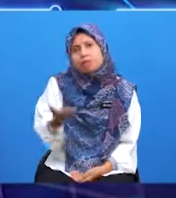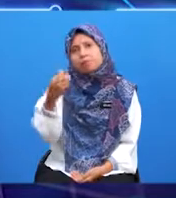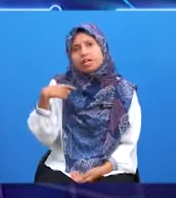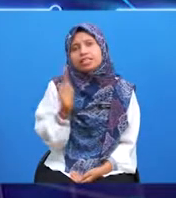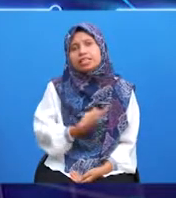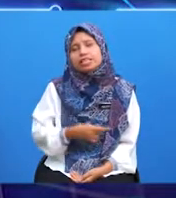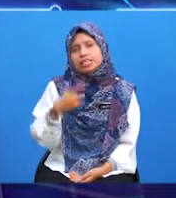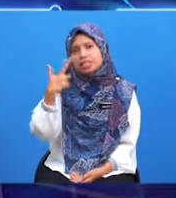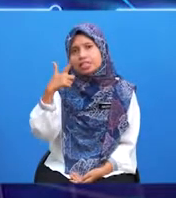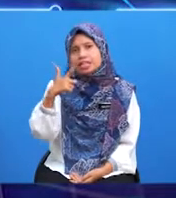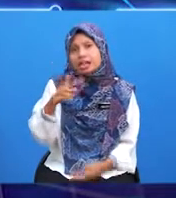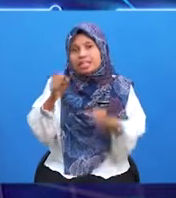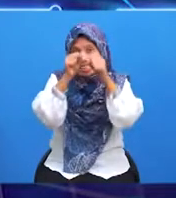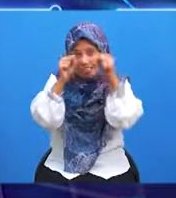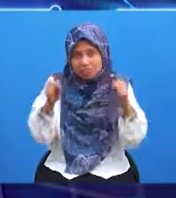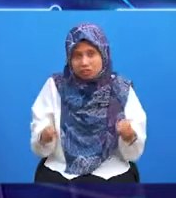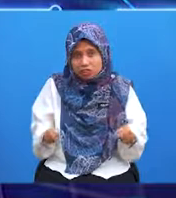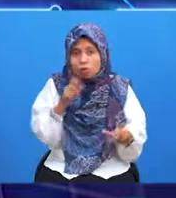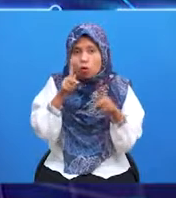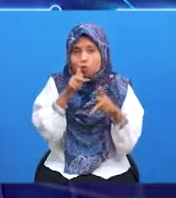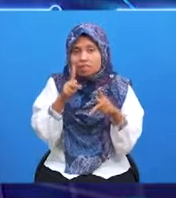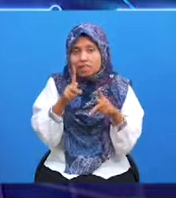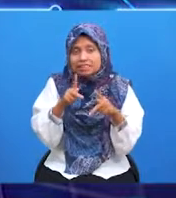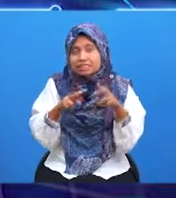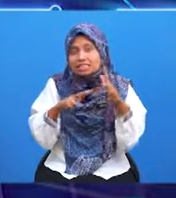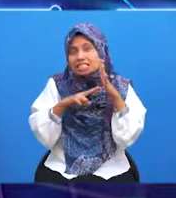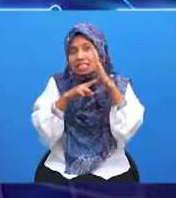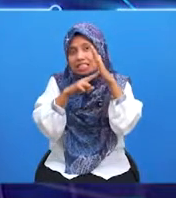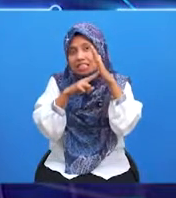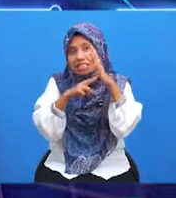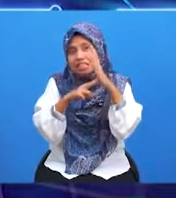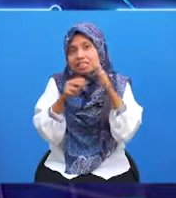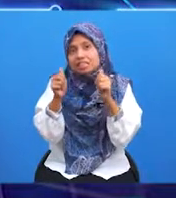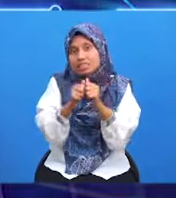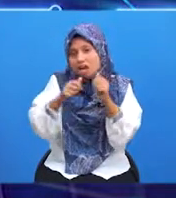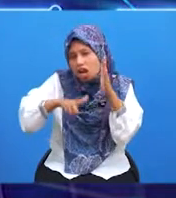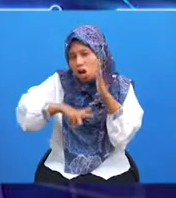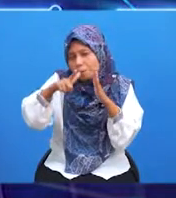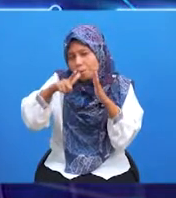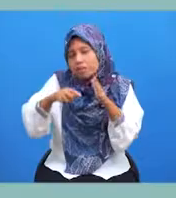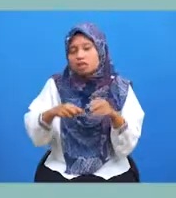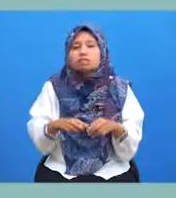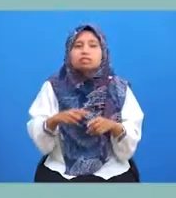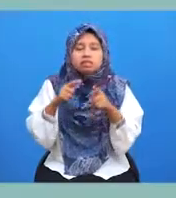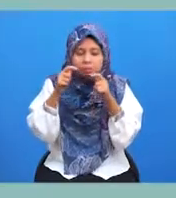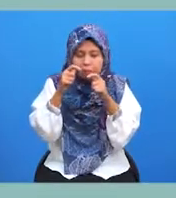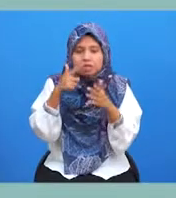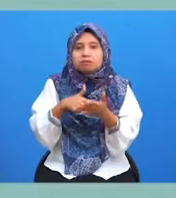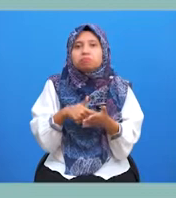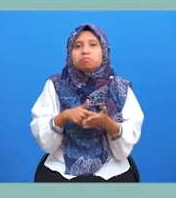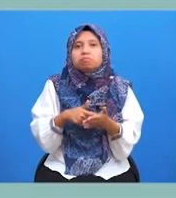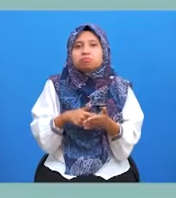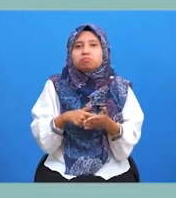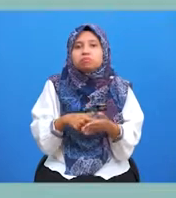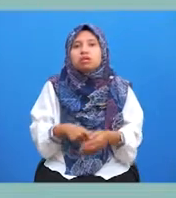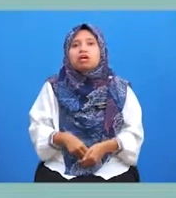Mari kita lihat sistem komunikasi satelit dengan lebih terperinci. Gelombang